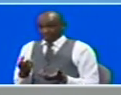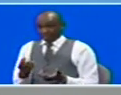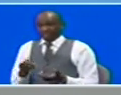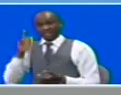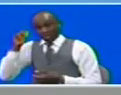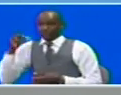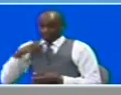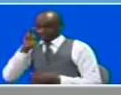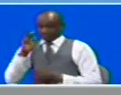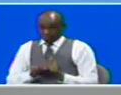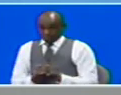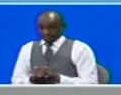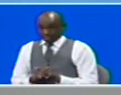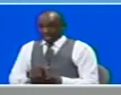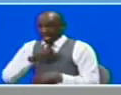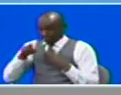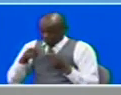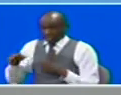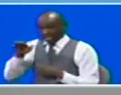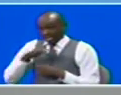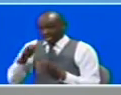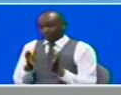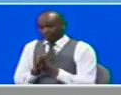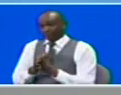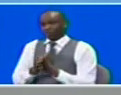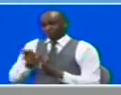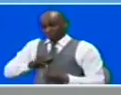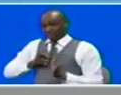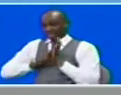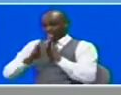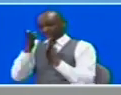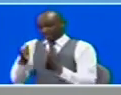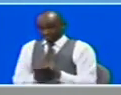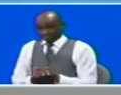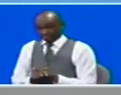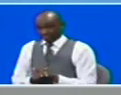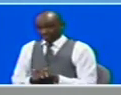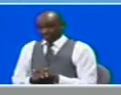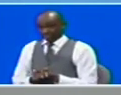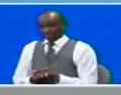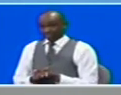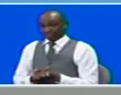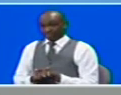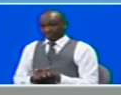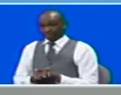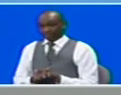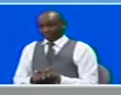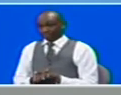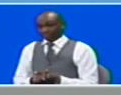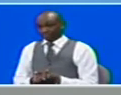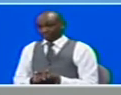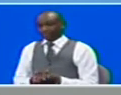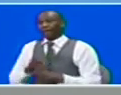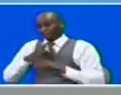Nairobi wanaangalia, especially kwa kiti cha women rep, ni urembo, wanashindania urembo. Kweli. Lakini